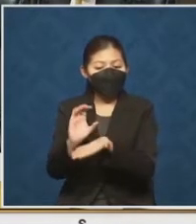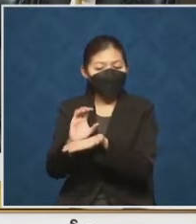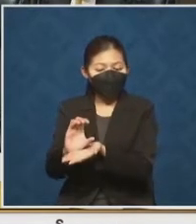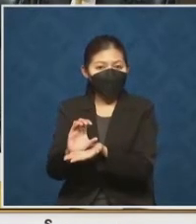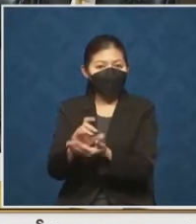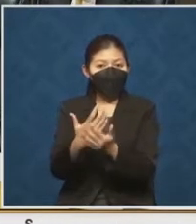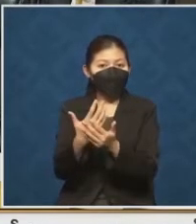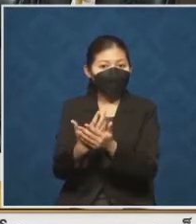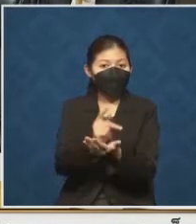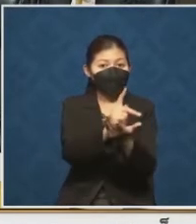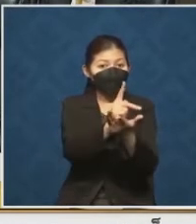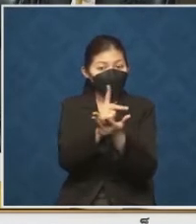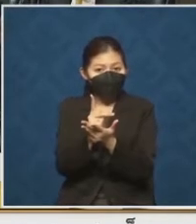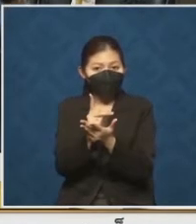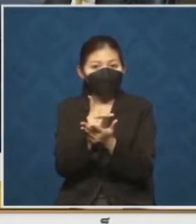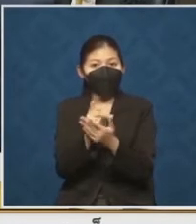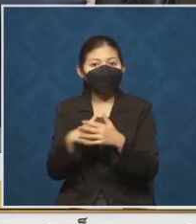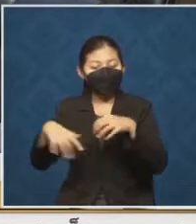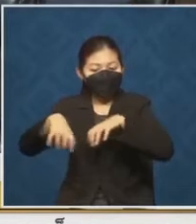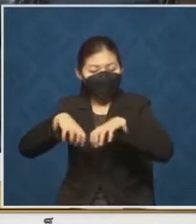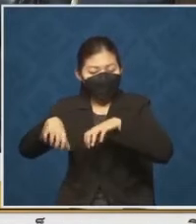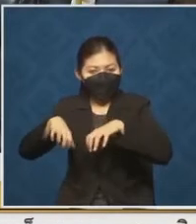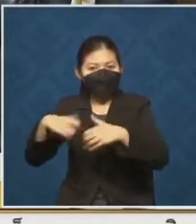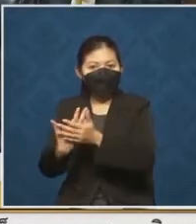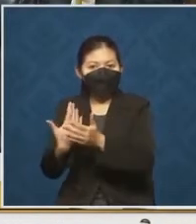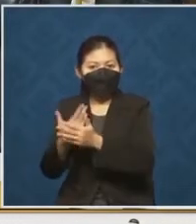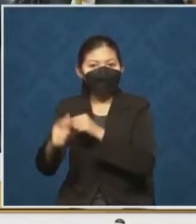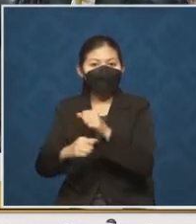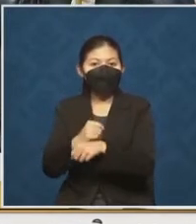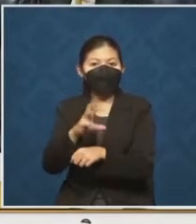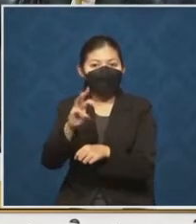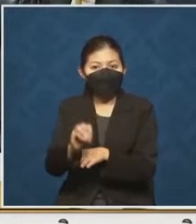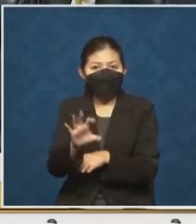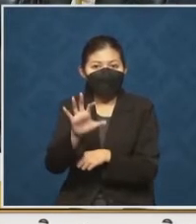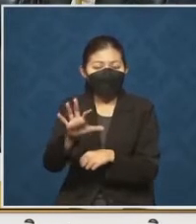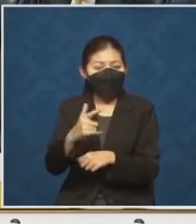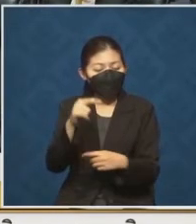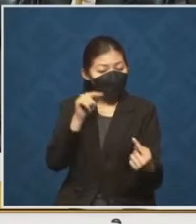ลงลึกลงรายละเอียดครับตำนานครับเรื่องต่อไปกันตั้งนานครับ